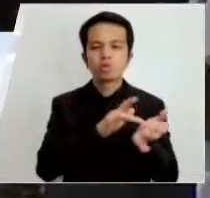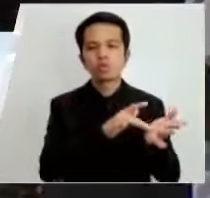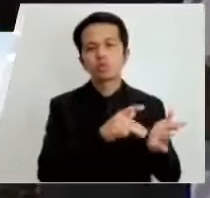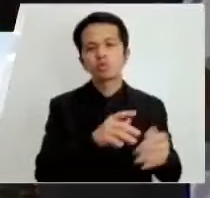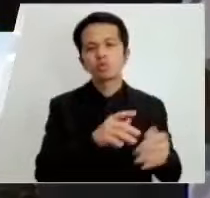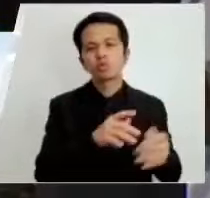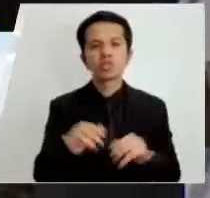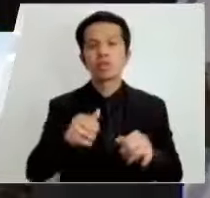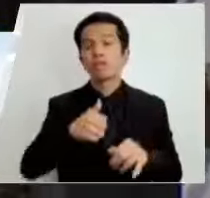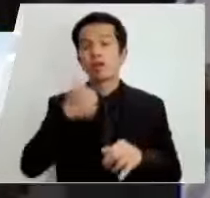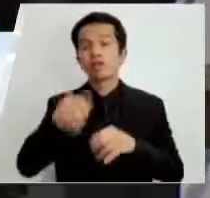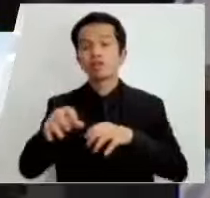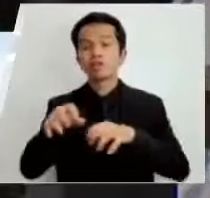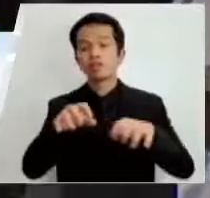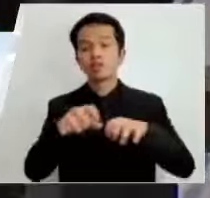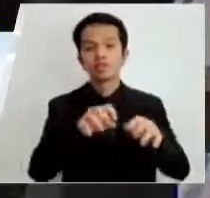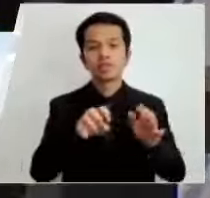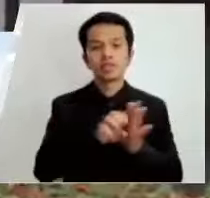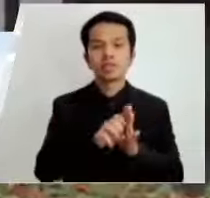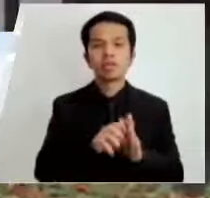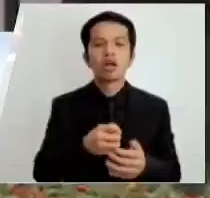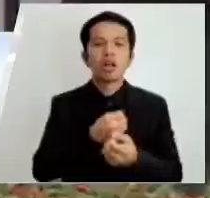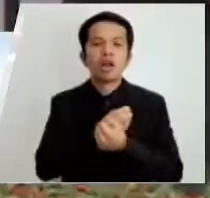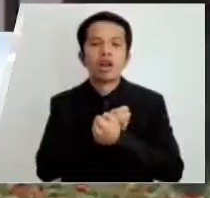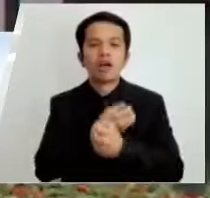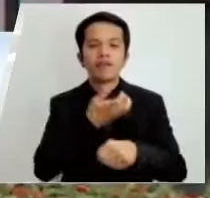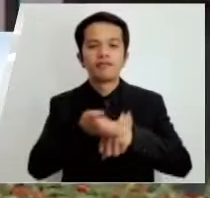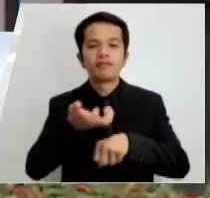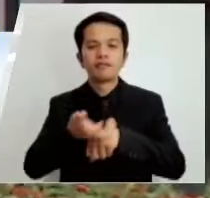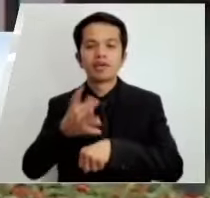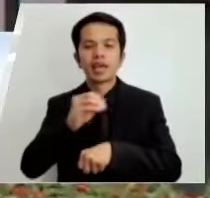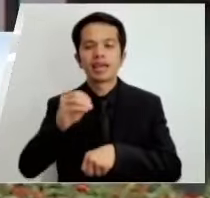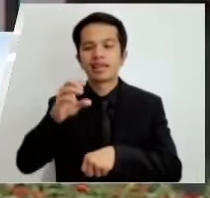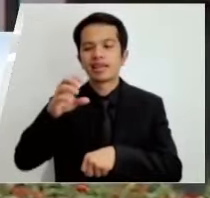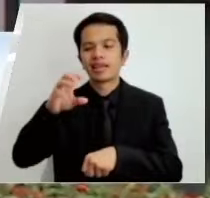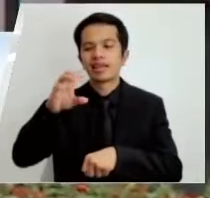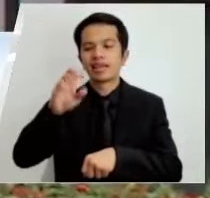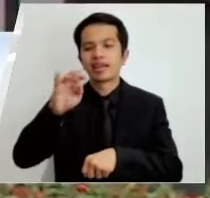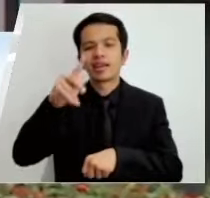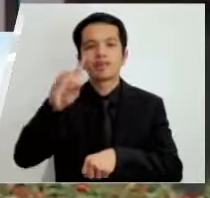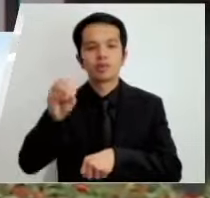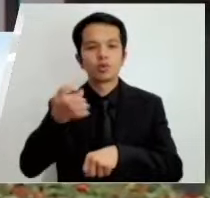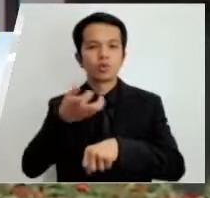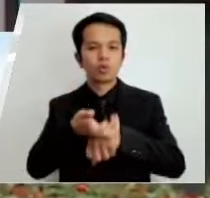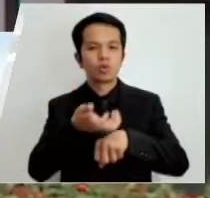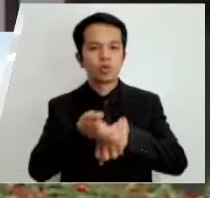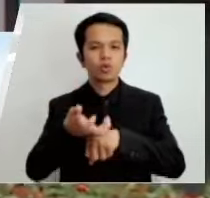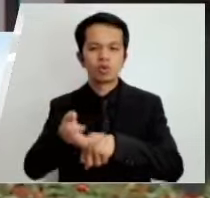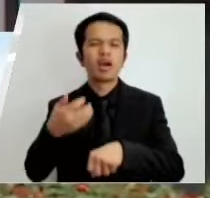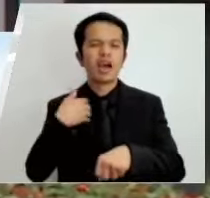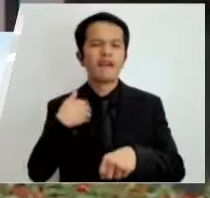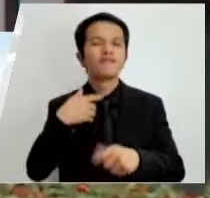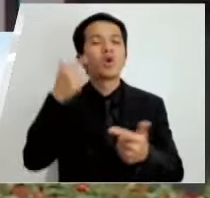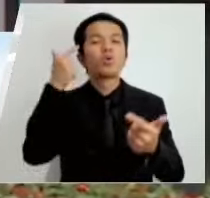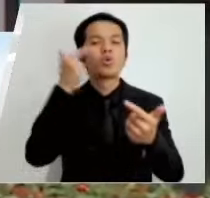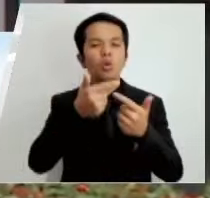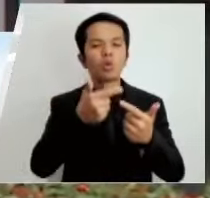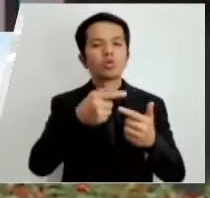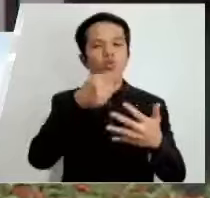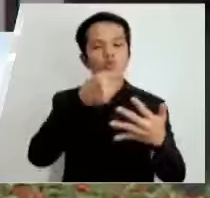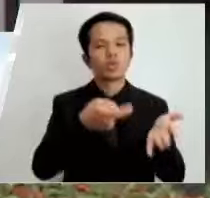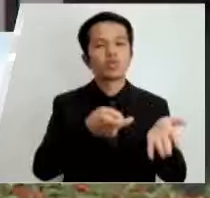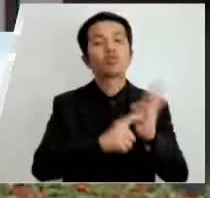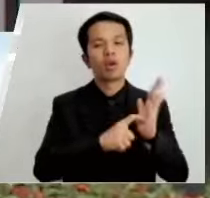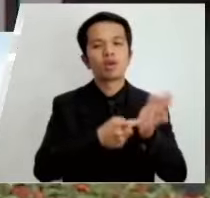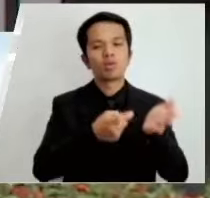ng love scam at cryptocurrency scam. May mga ano yan may mga kota-kota sila dyan. Kailangan makakuha